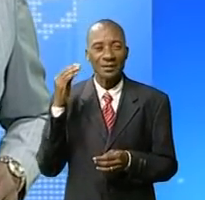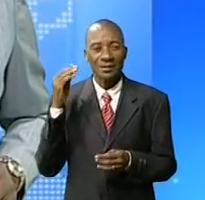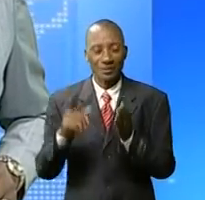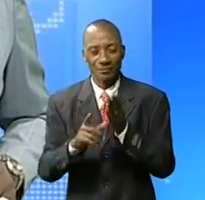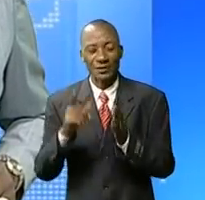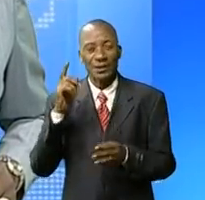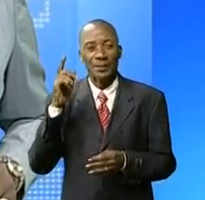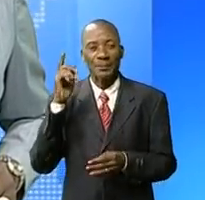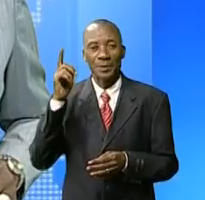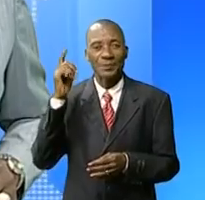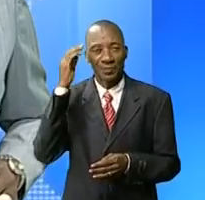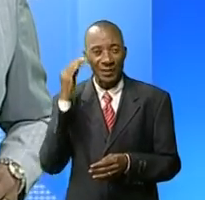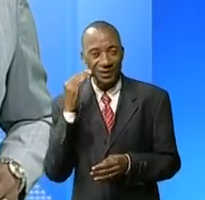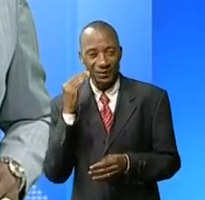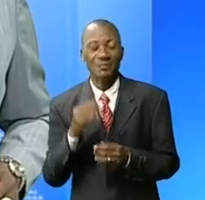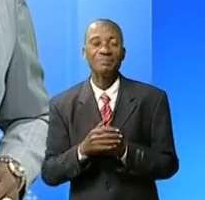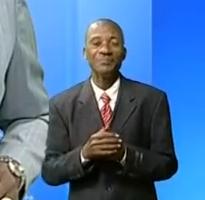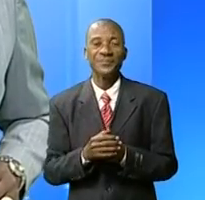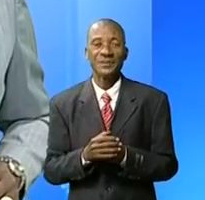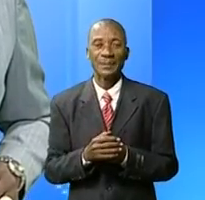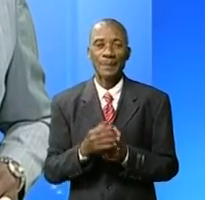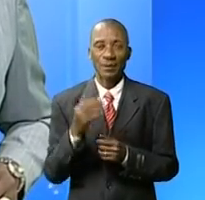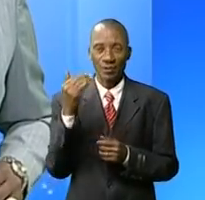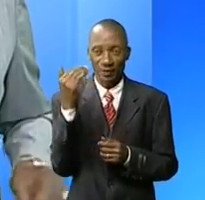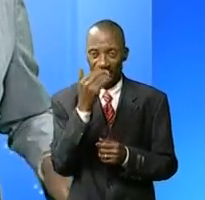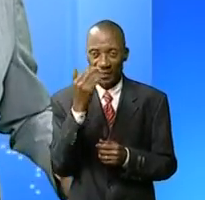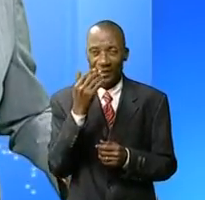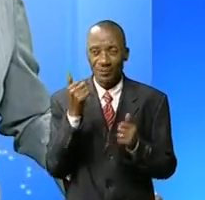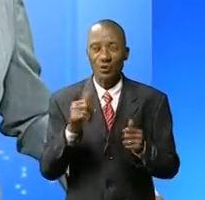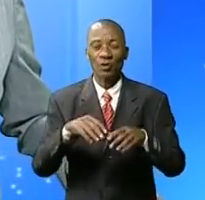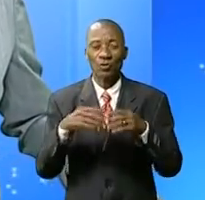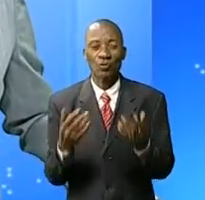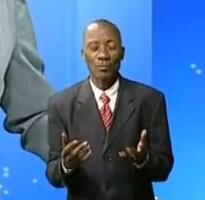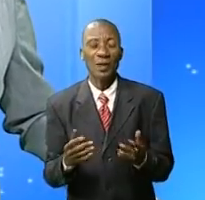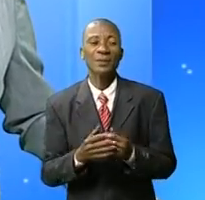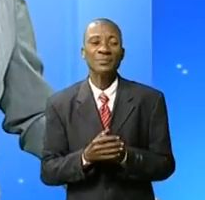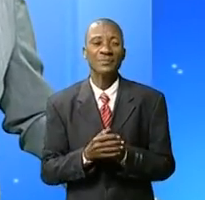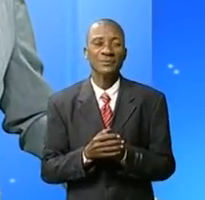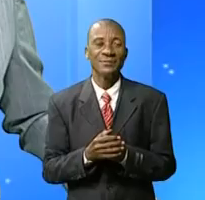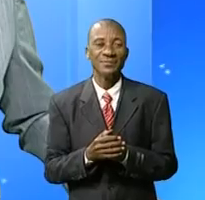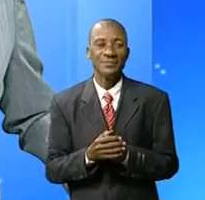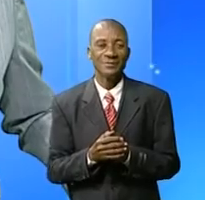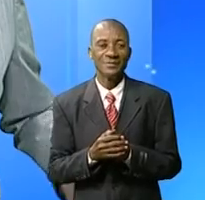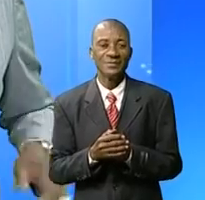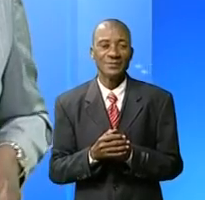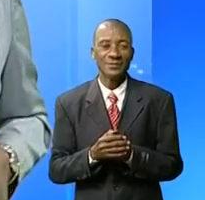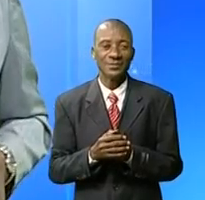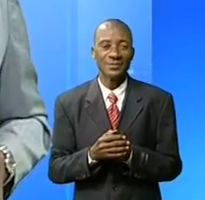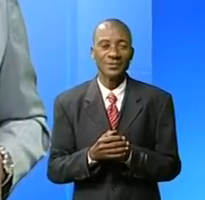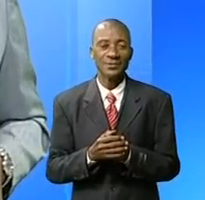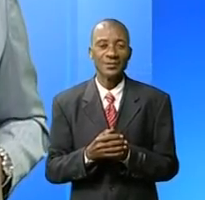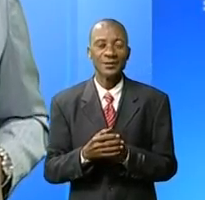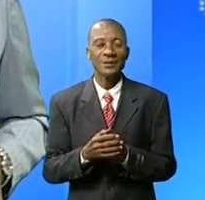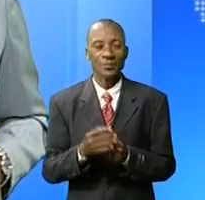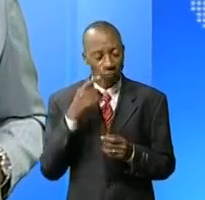cours de cette rencontre, des résolutions urgentes ont été prises pour la sécurisation de ce site fermé et interdit